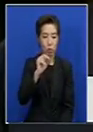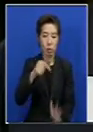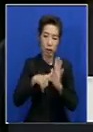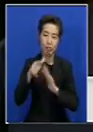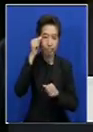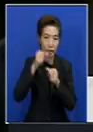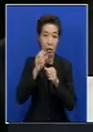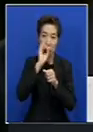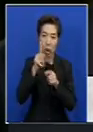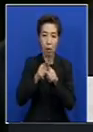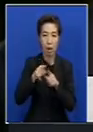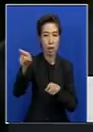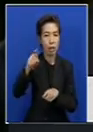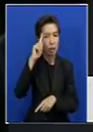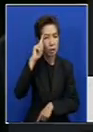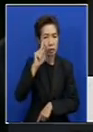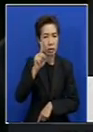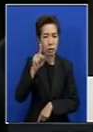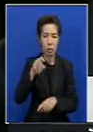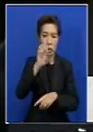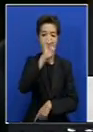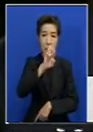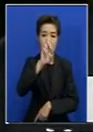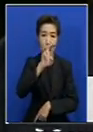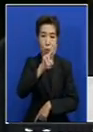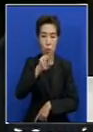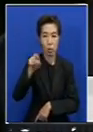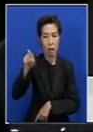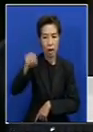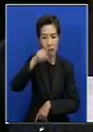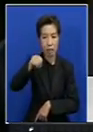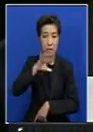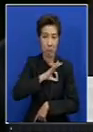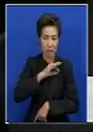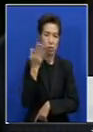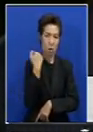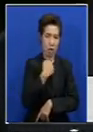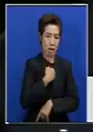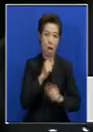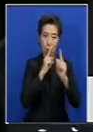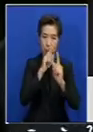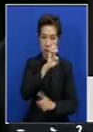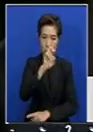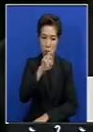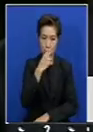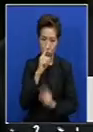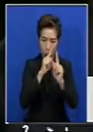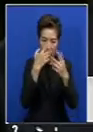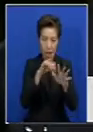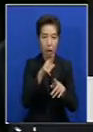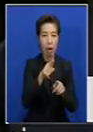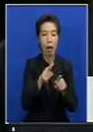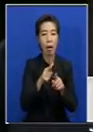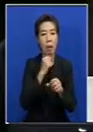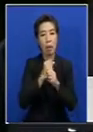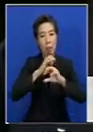มาชิกภาพของอังกฤษในสหภาพยุโรปหรือ EU ว่าเขาเคยประสานกับ EU มาแล้วพบว่าเป็นหน่วยงานที่ยึดติดกับระบบ